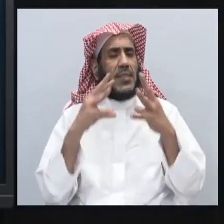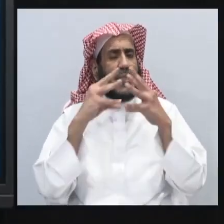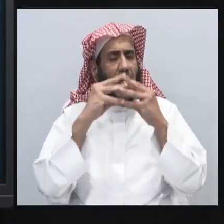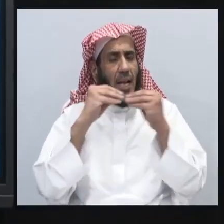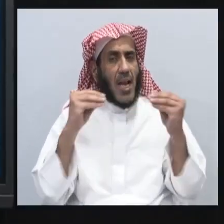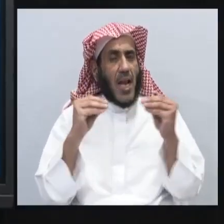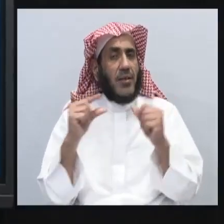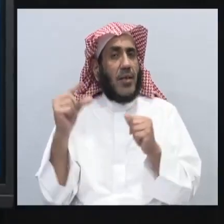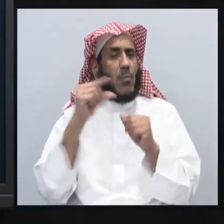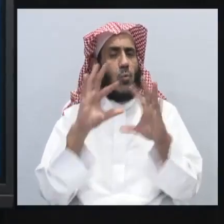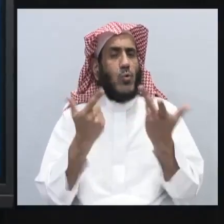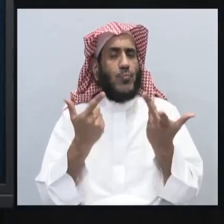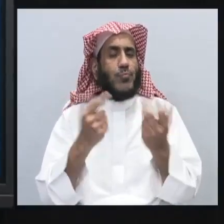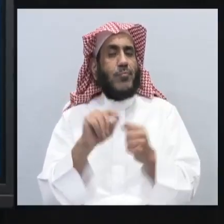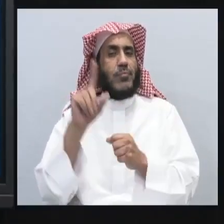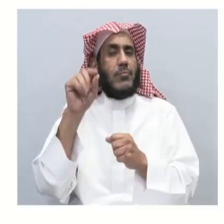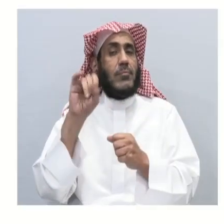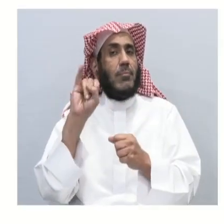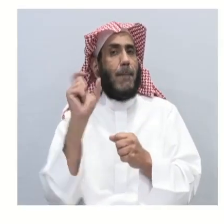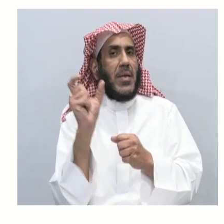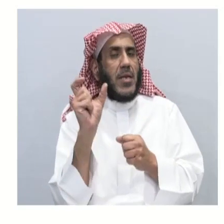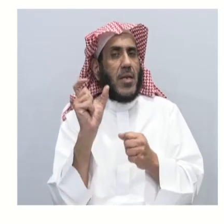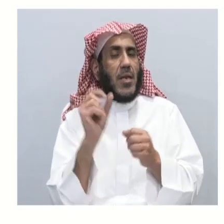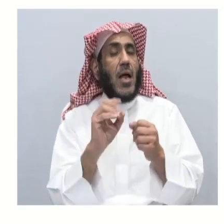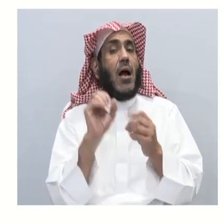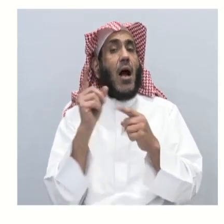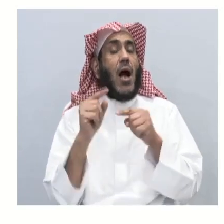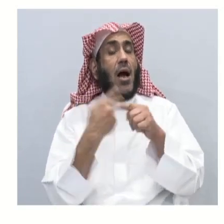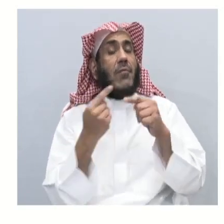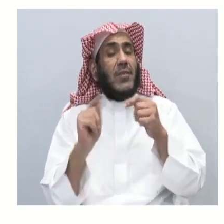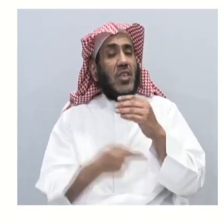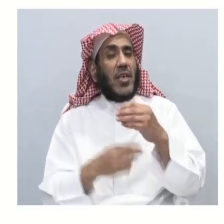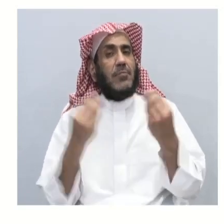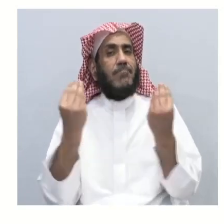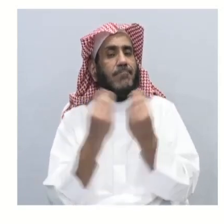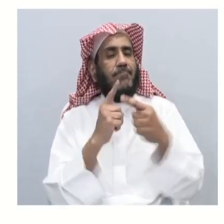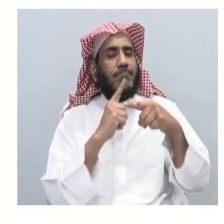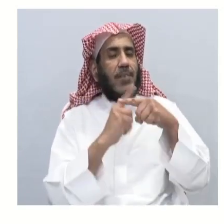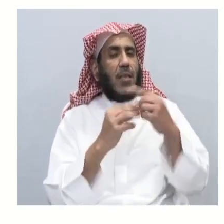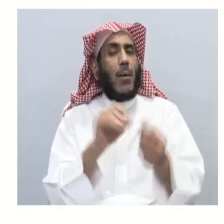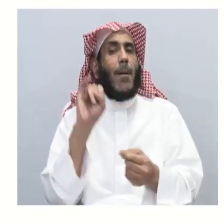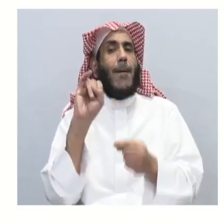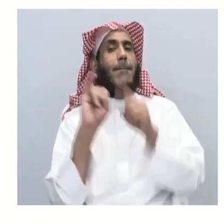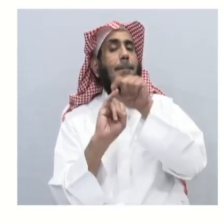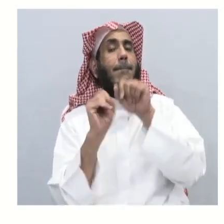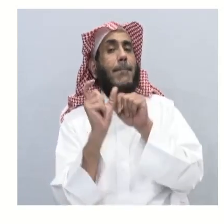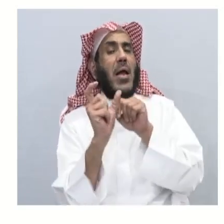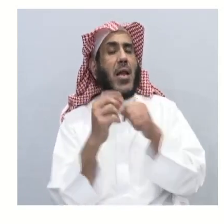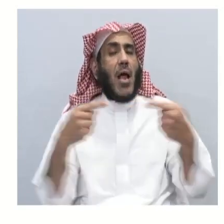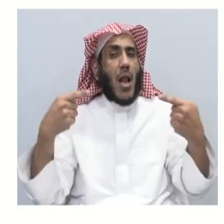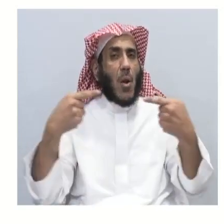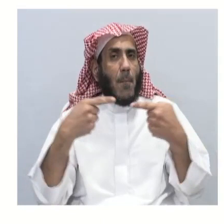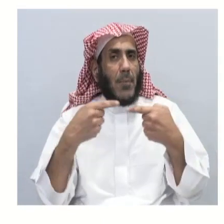هذه الكلمة، أحسنتم، من حرف الجر زائد من